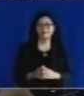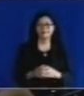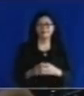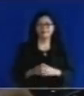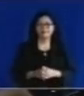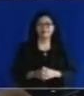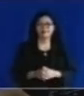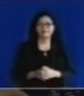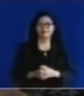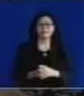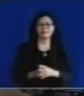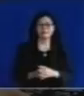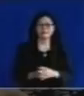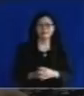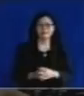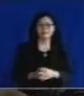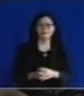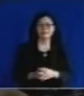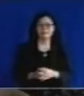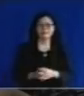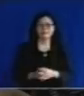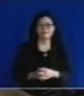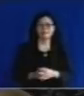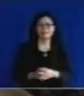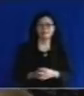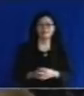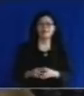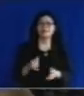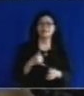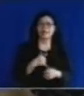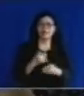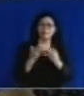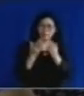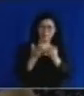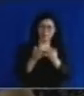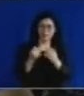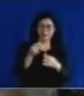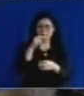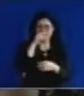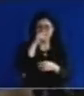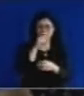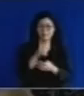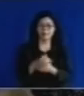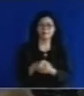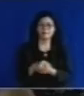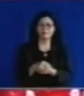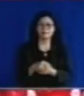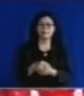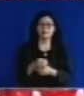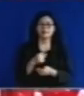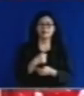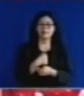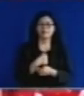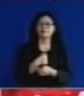Sepertinya sudah disimak tadi ya, jawabannya. Saya berikan kesempatan kepada Bapak. Jawaban 1 menit silahkan. Jawaban dari sahabat saya